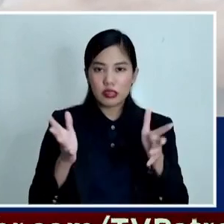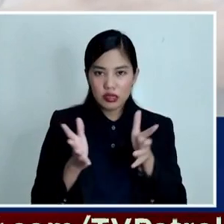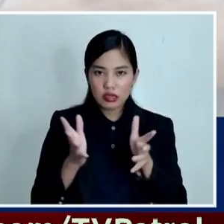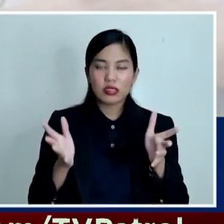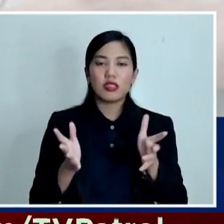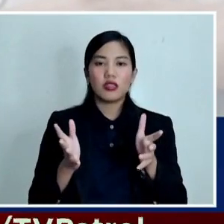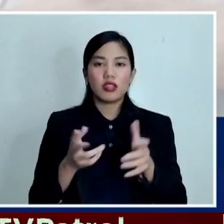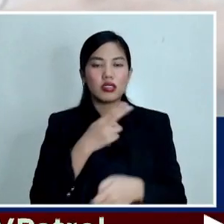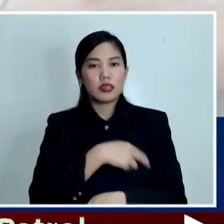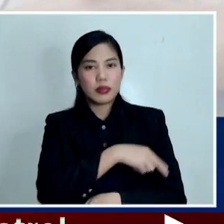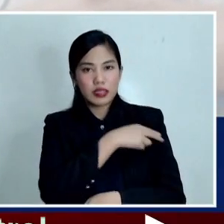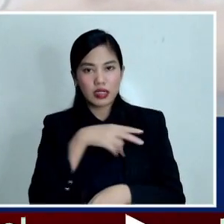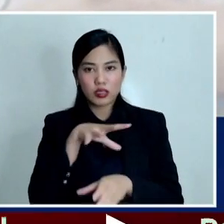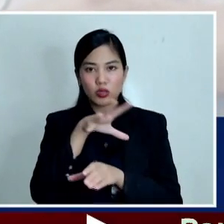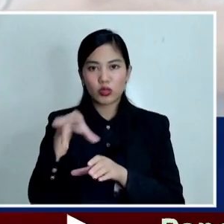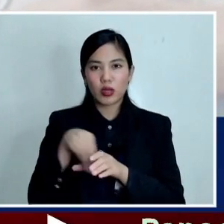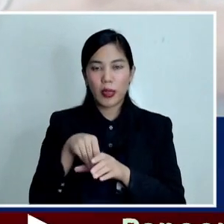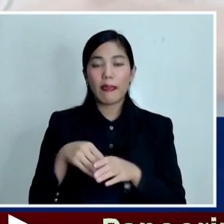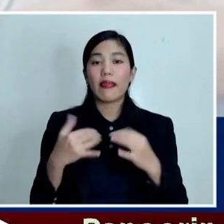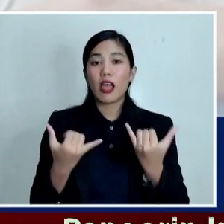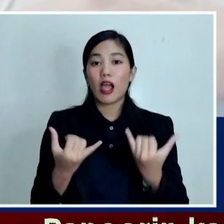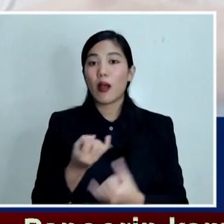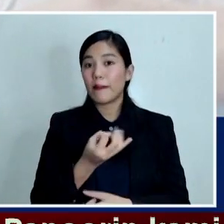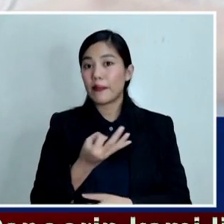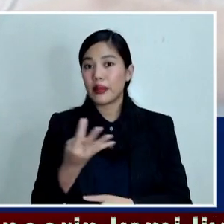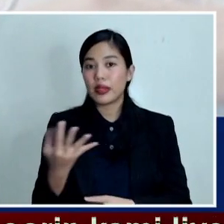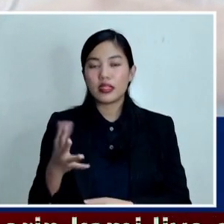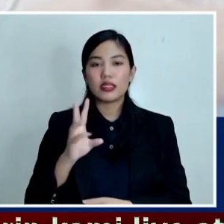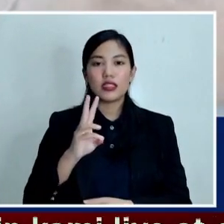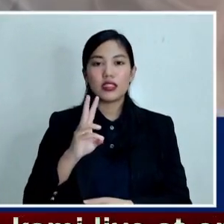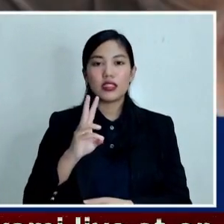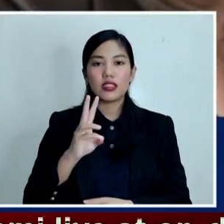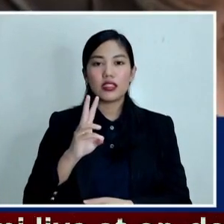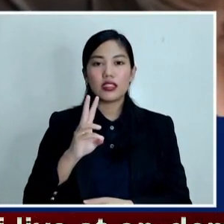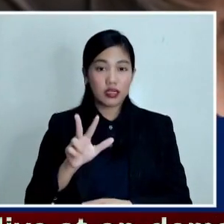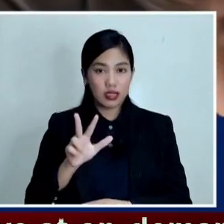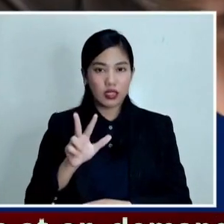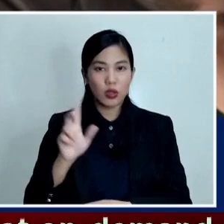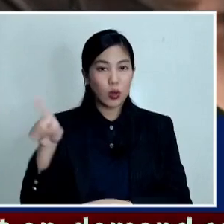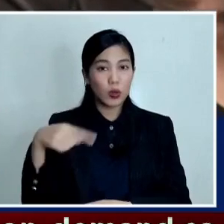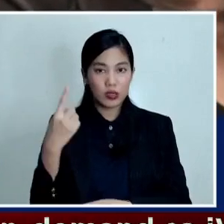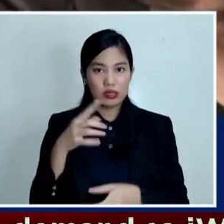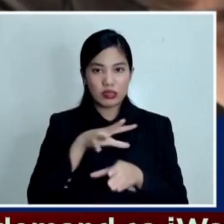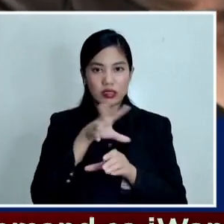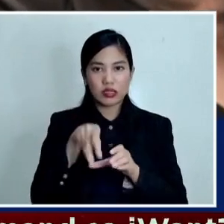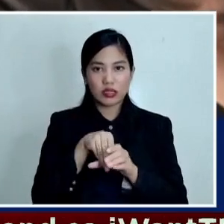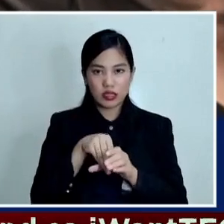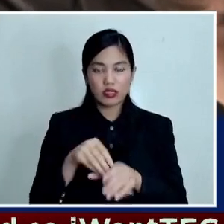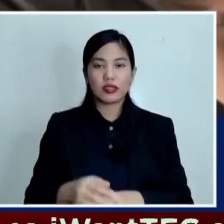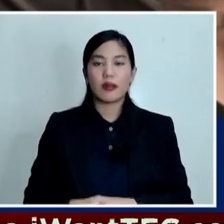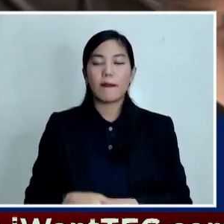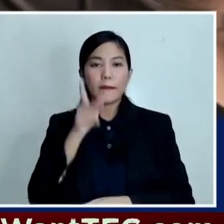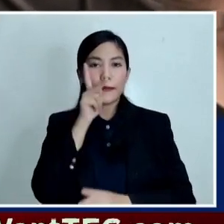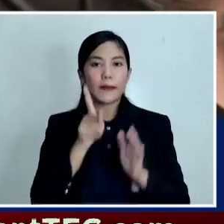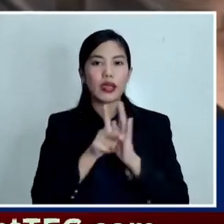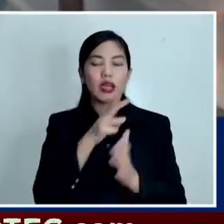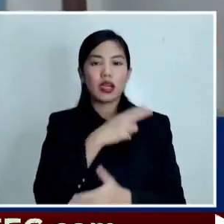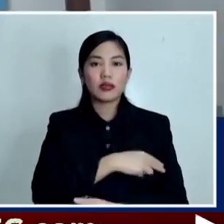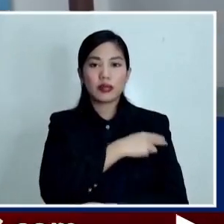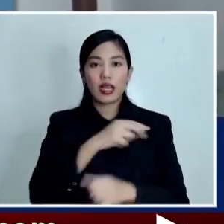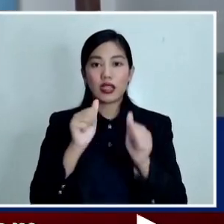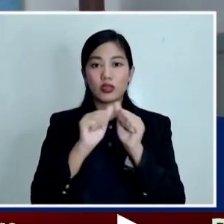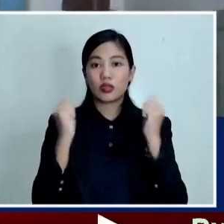ngayon, may 643 healthcare providers pa lang ang accredited dito. Ayon sa Private Hospitals Association of the